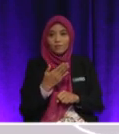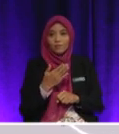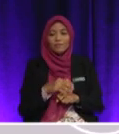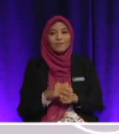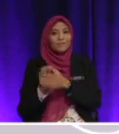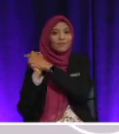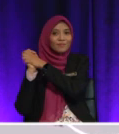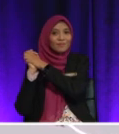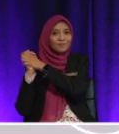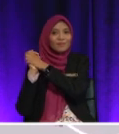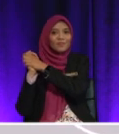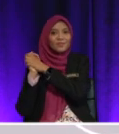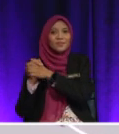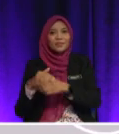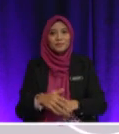bagus